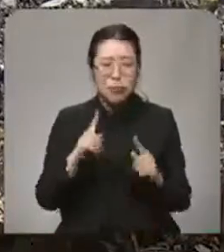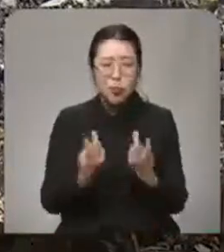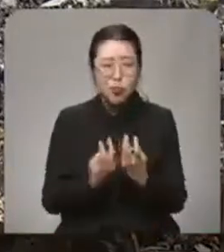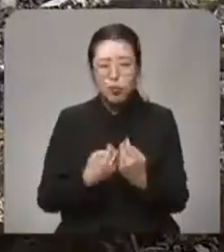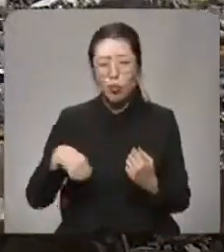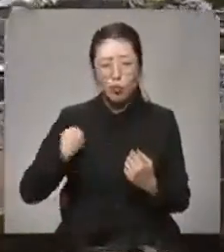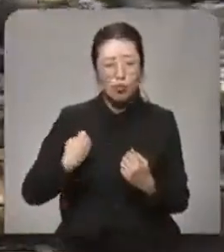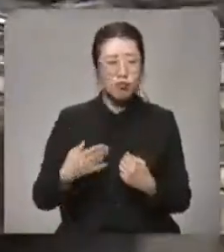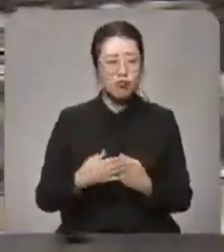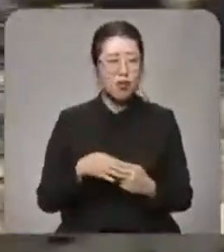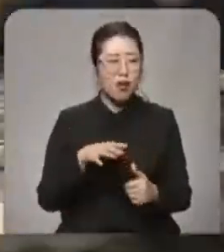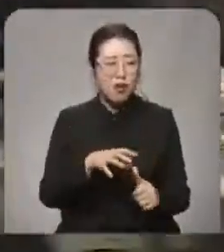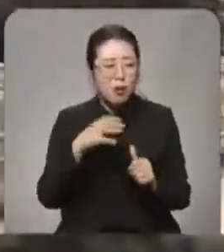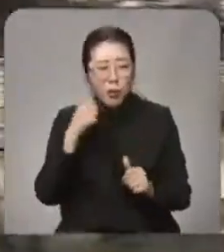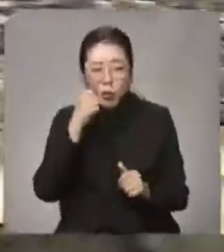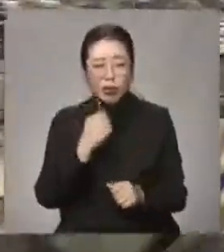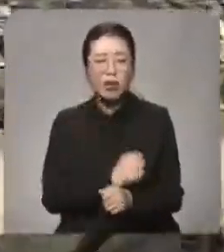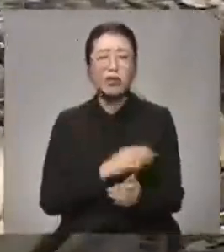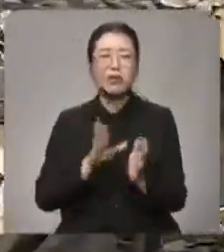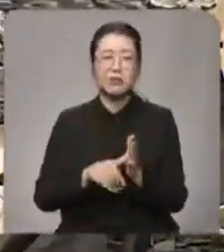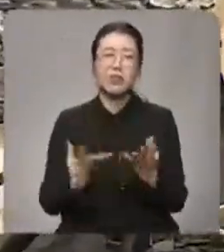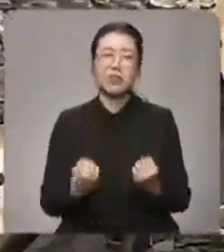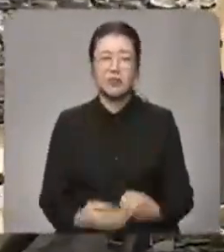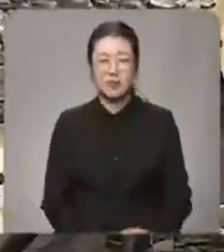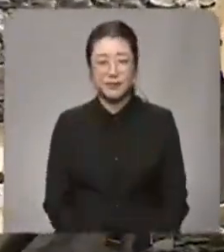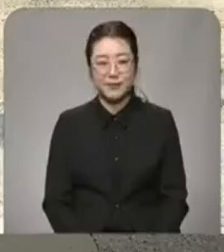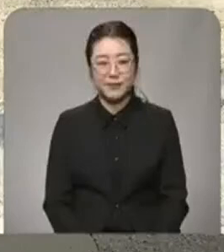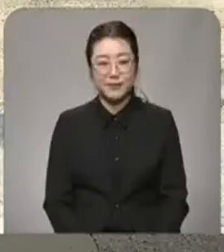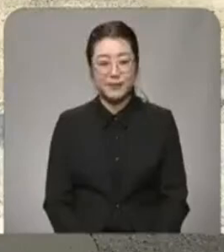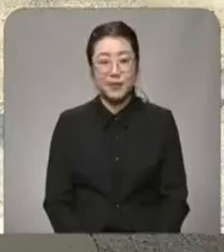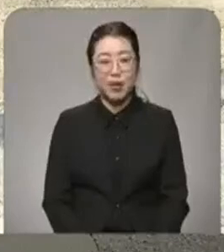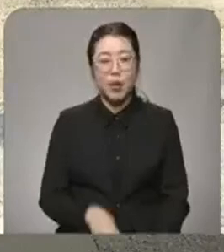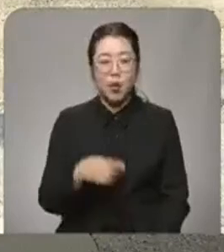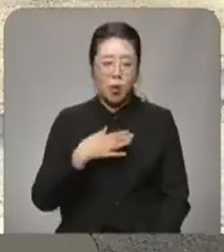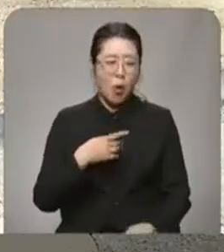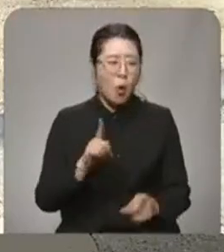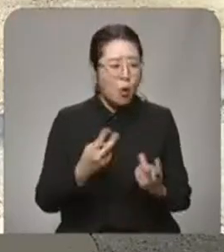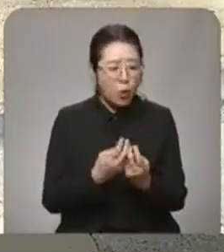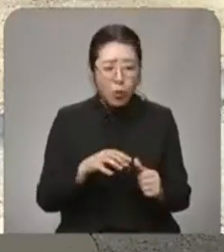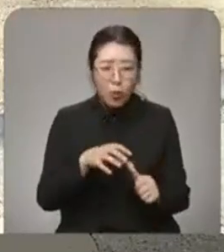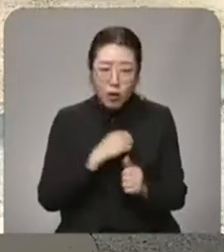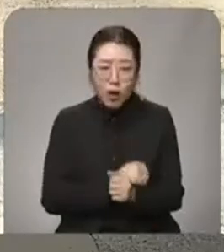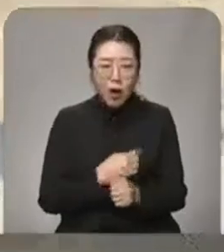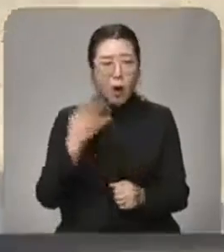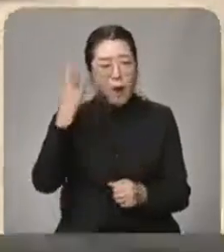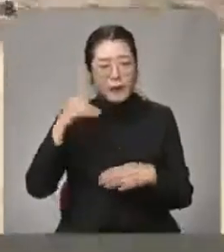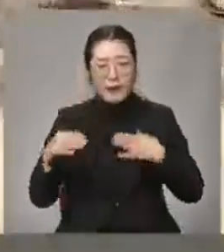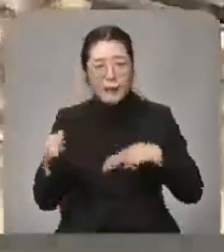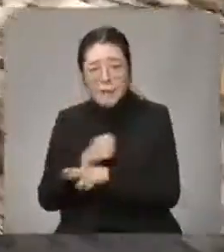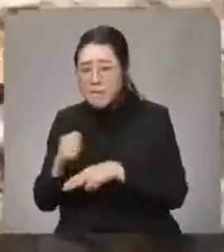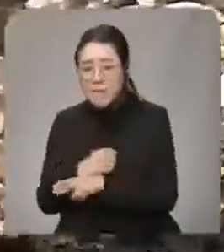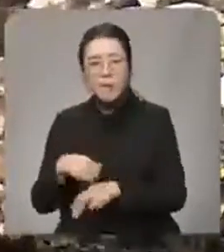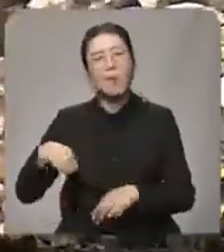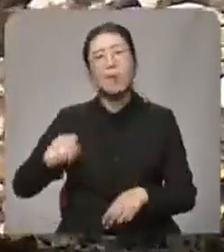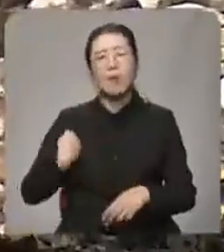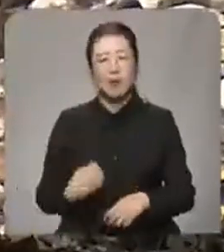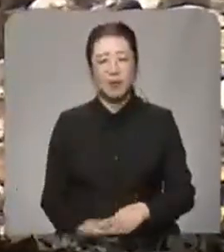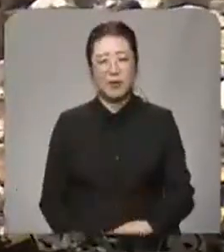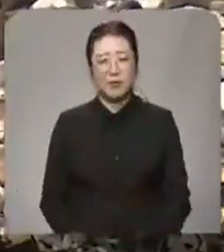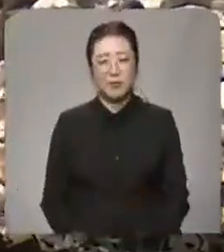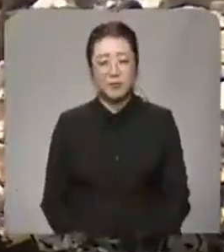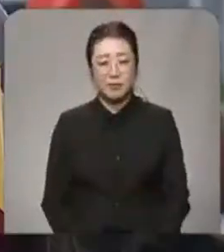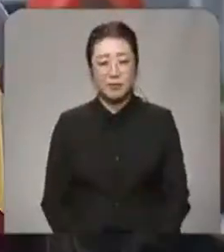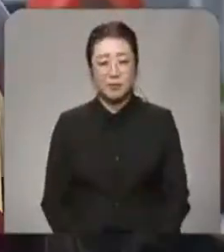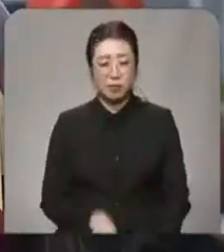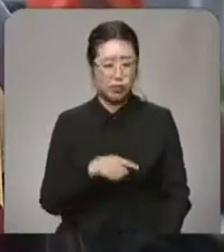화재 진압에 활용되지 못하는 경우도 적지 않습니다. 어디까지 활용하고 또 언제 대피해야 하는지 알기 어렵습니다. 저게